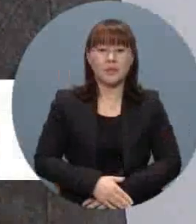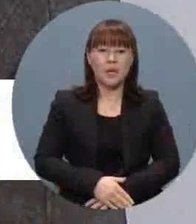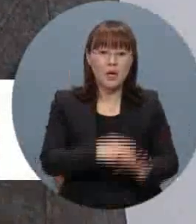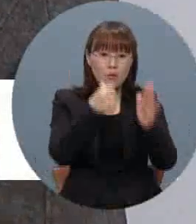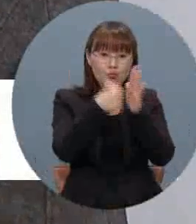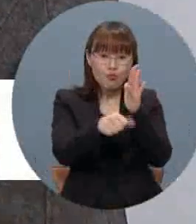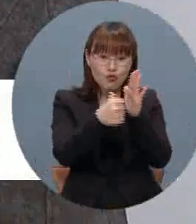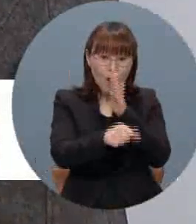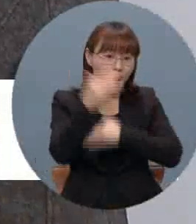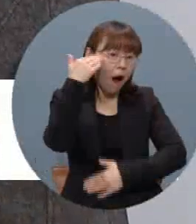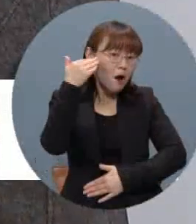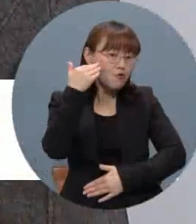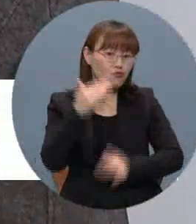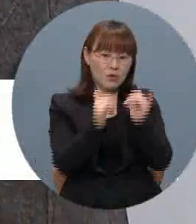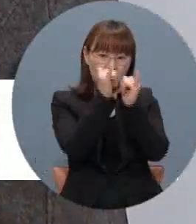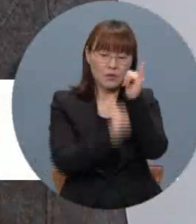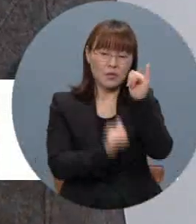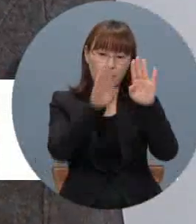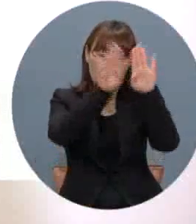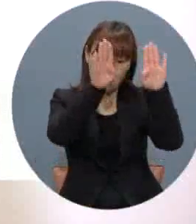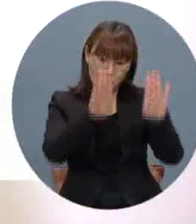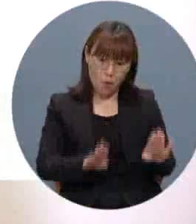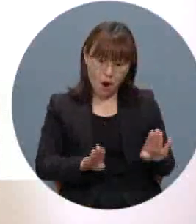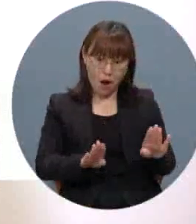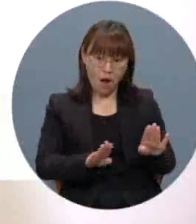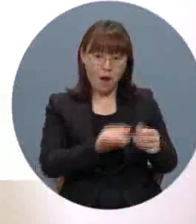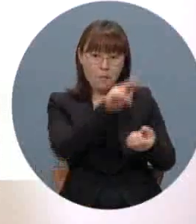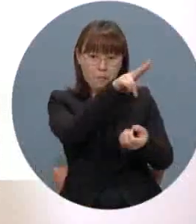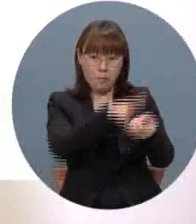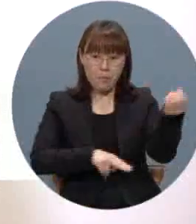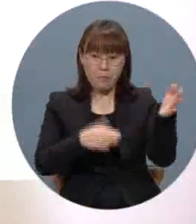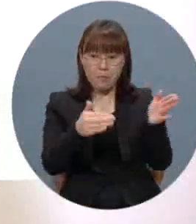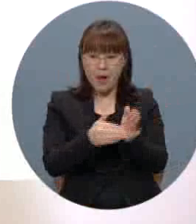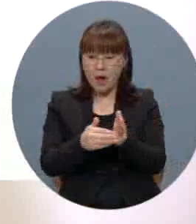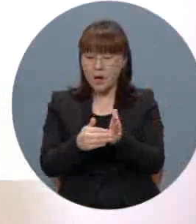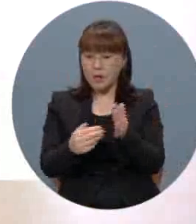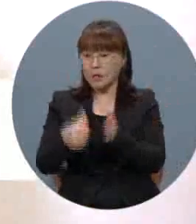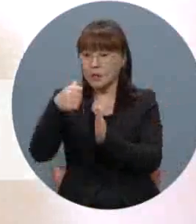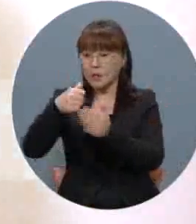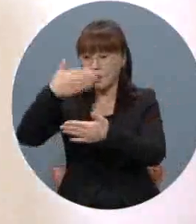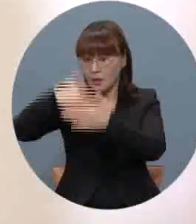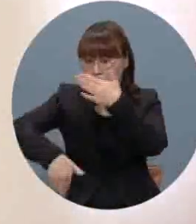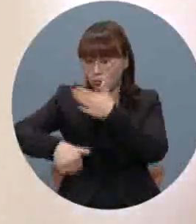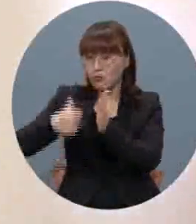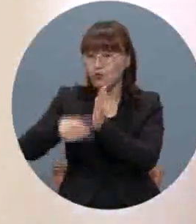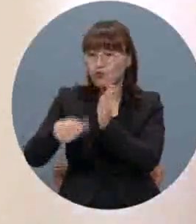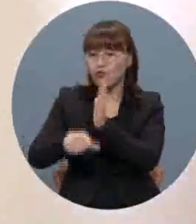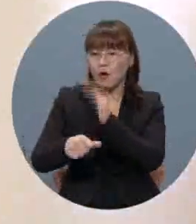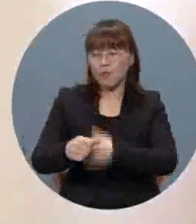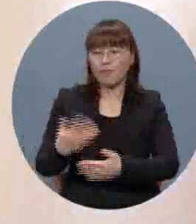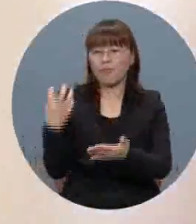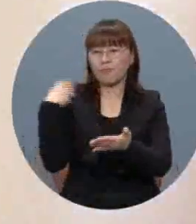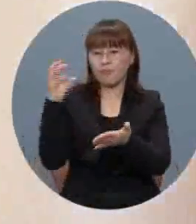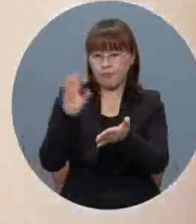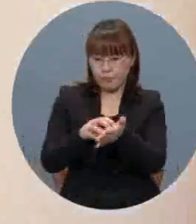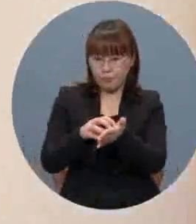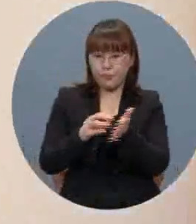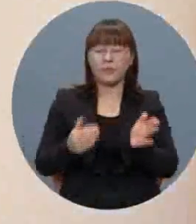유품은 대한민국 역사박물관에 팔렸고 나머지 유품은 실제 소유 주품으로